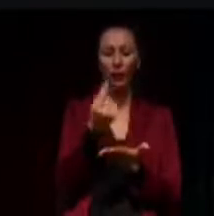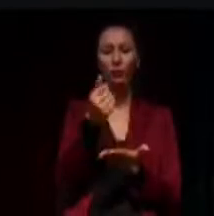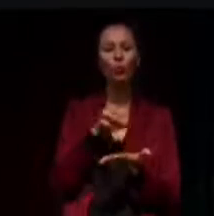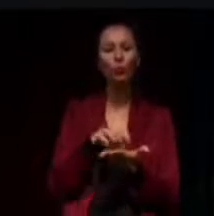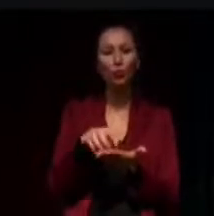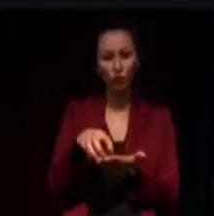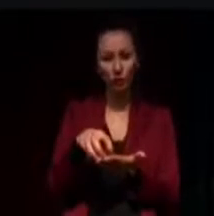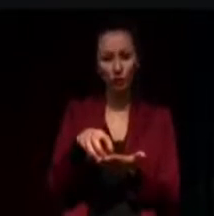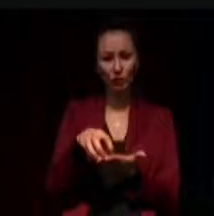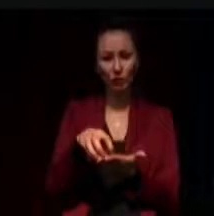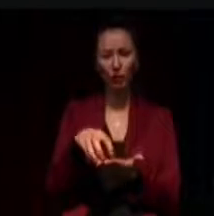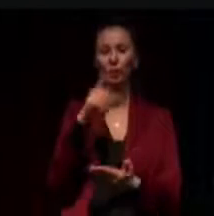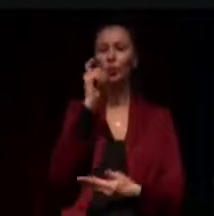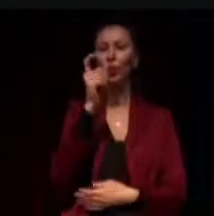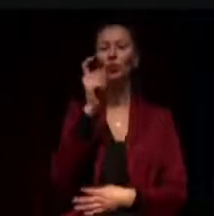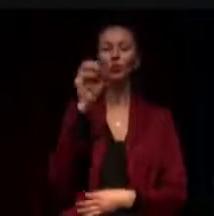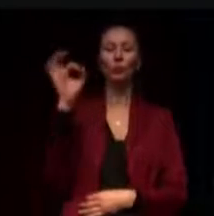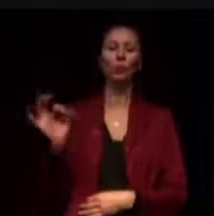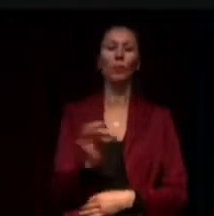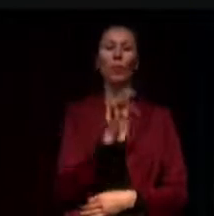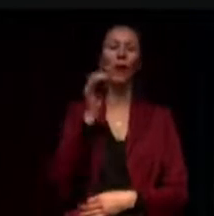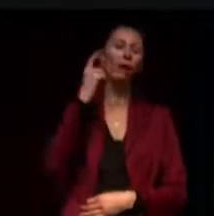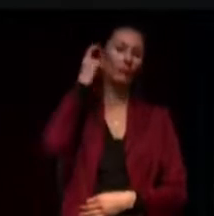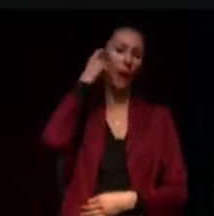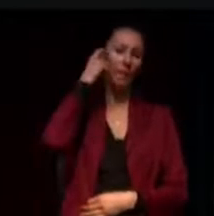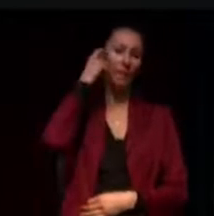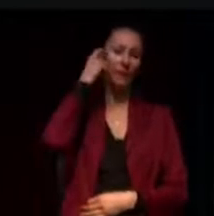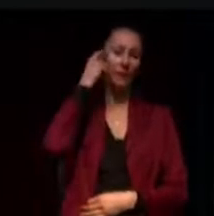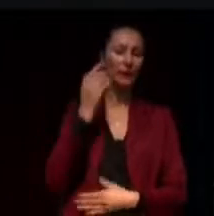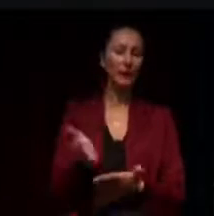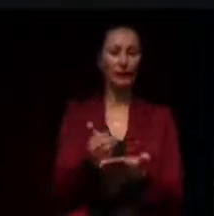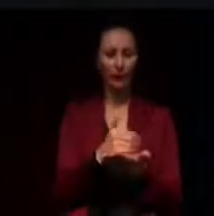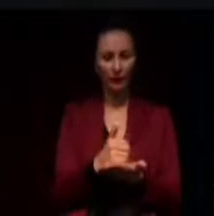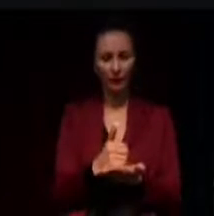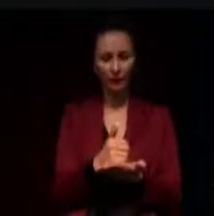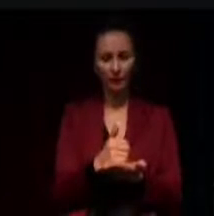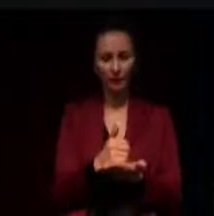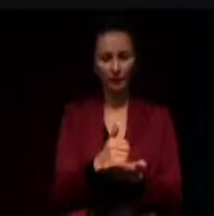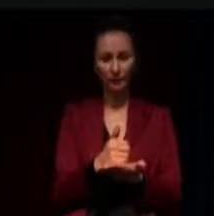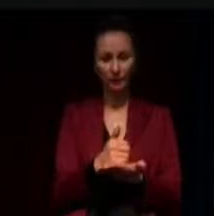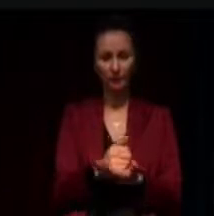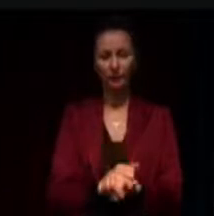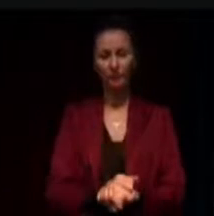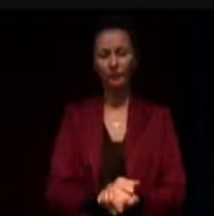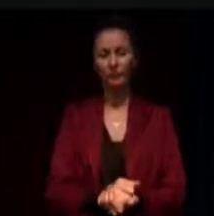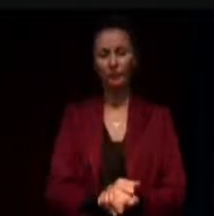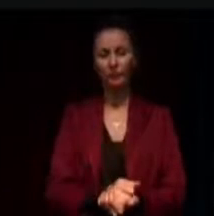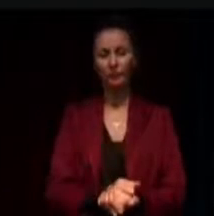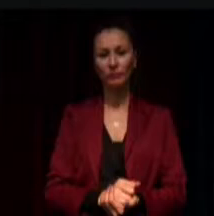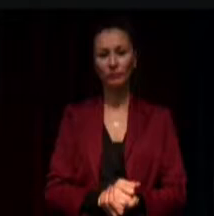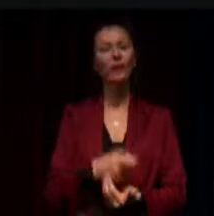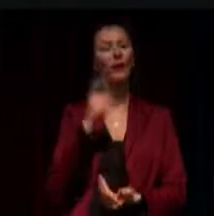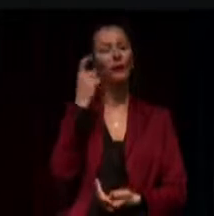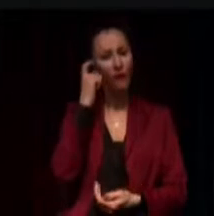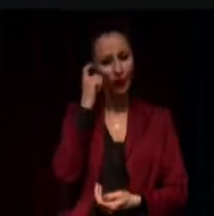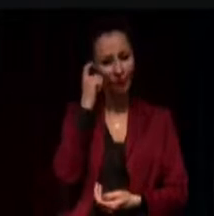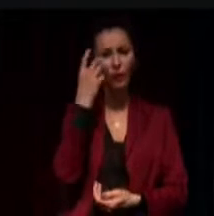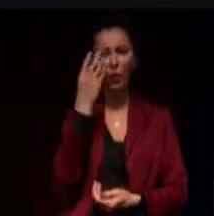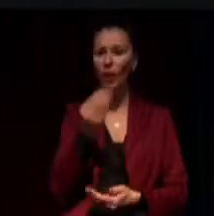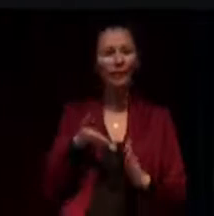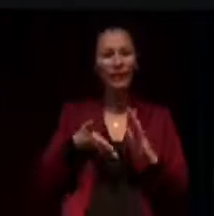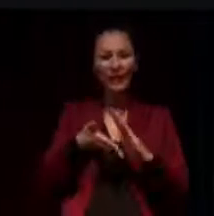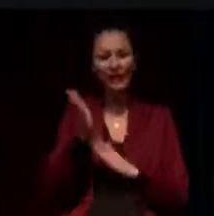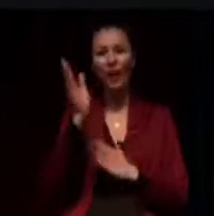bütçesi 9 milyar tahmin edilen gelir bütçesi. 9 milyar. Tahmin edilen